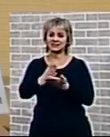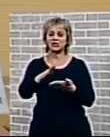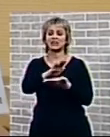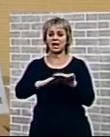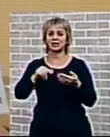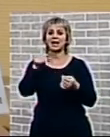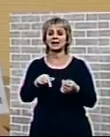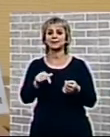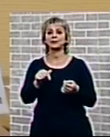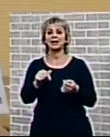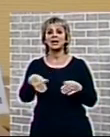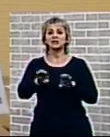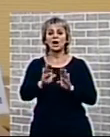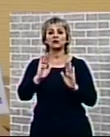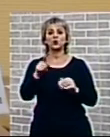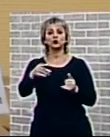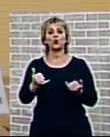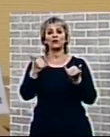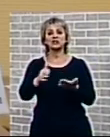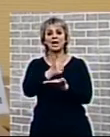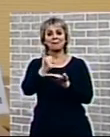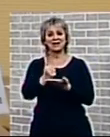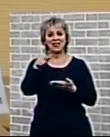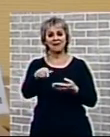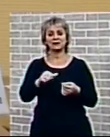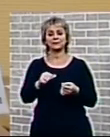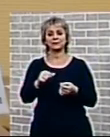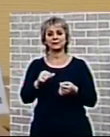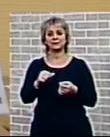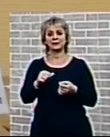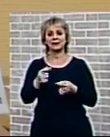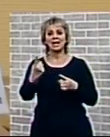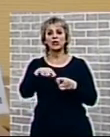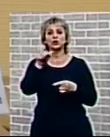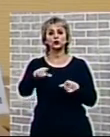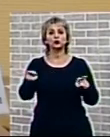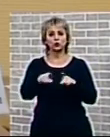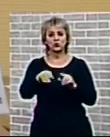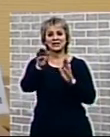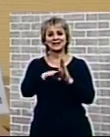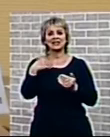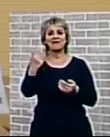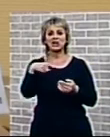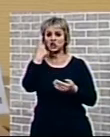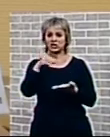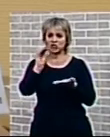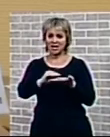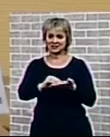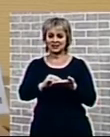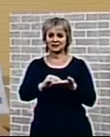далее. Так вот, уважаемые главы, это тоже критерии вашей личной